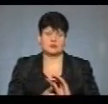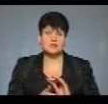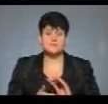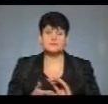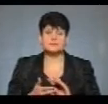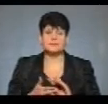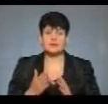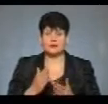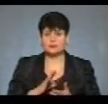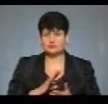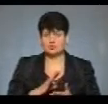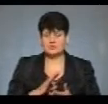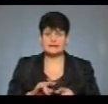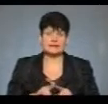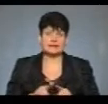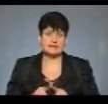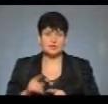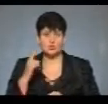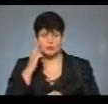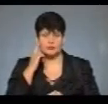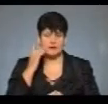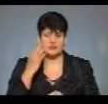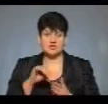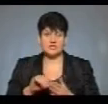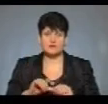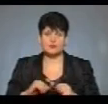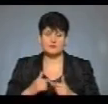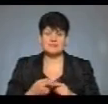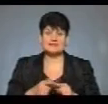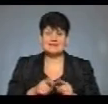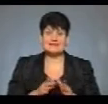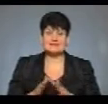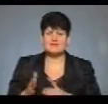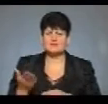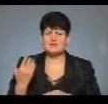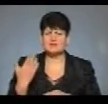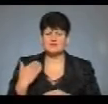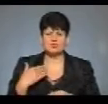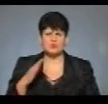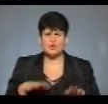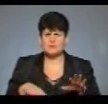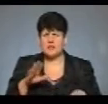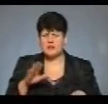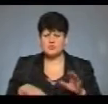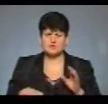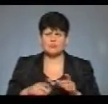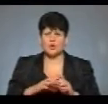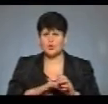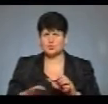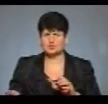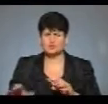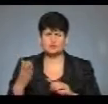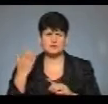такі десь думки в членів комісії, що ось ця система, вона давно розбалансована, вона там, труби давно